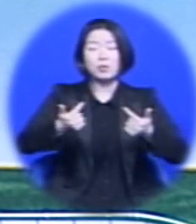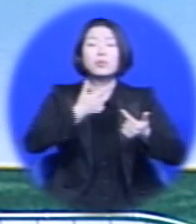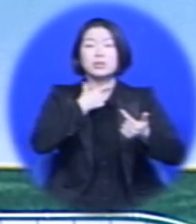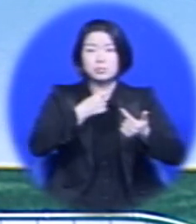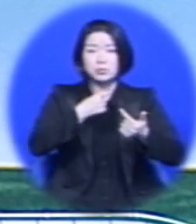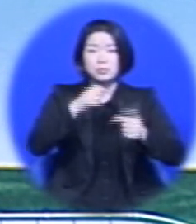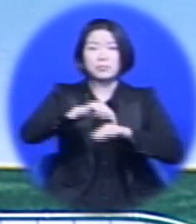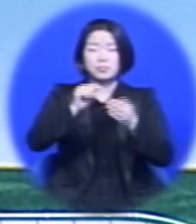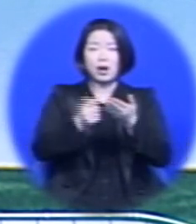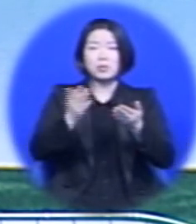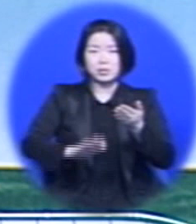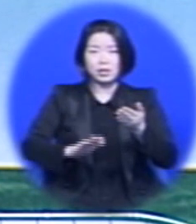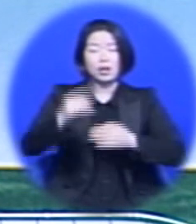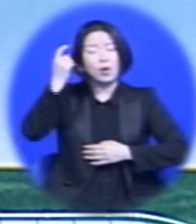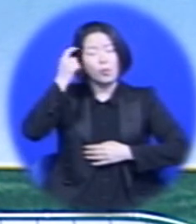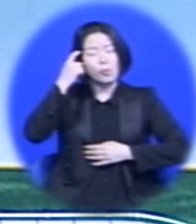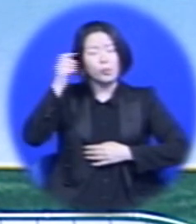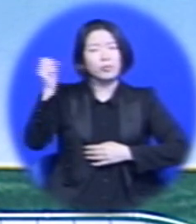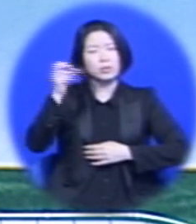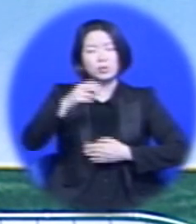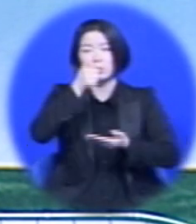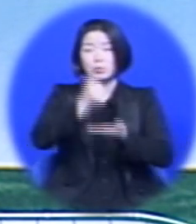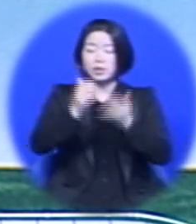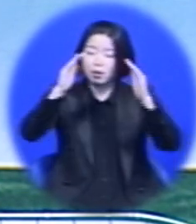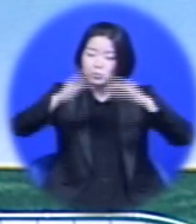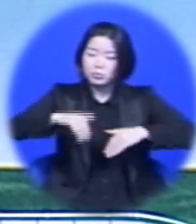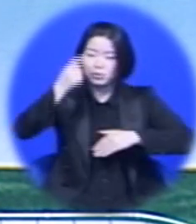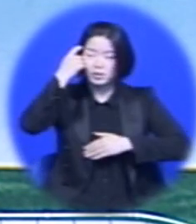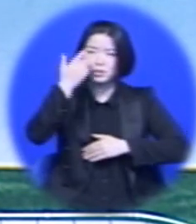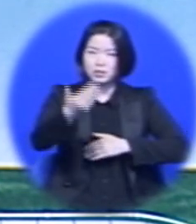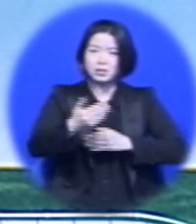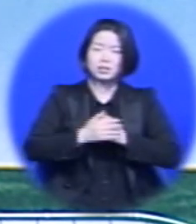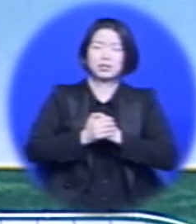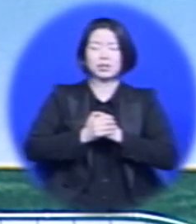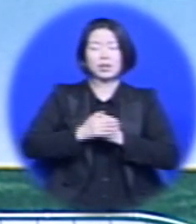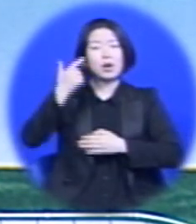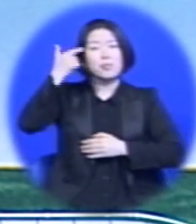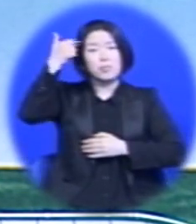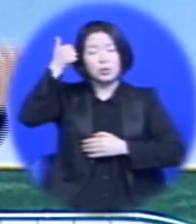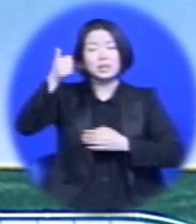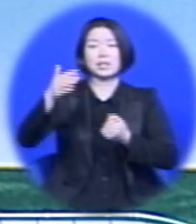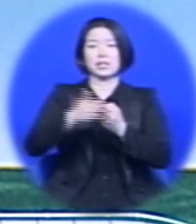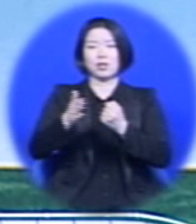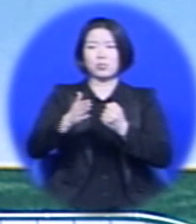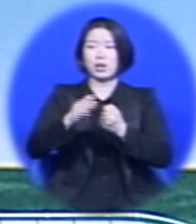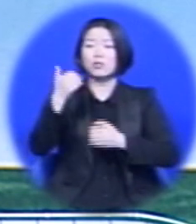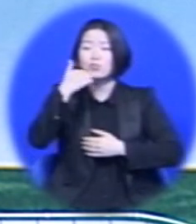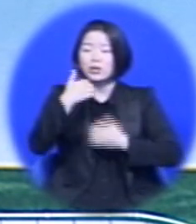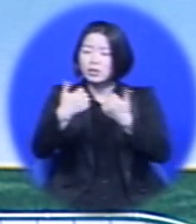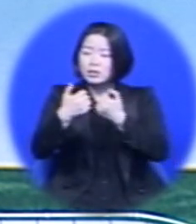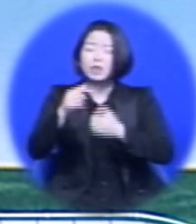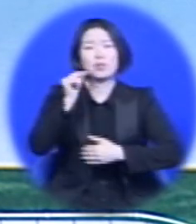싶은데 나는 이렇게 자꾸 죄에 무너지는 건지 목사인지 누구에게 선뜻 상담도 하지